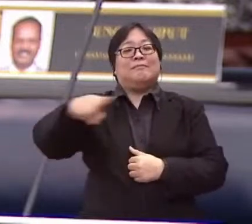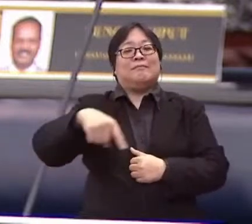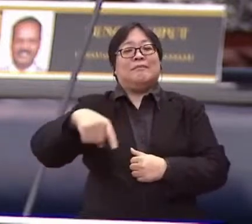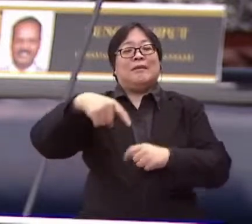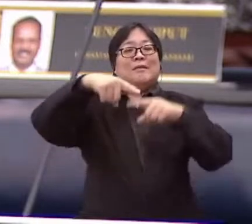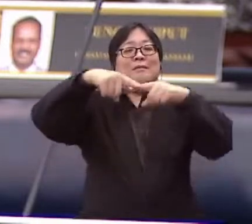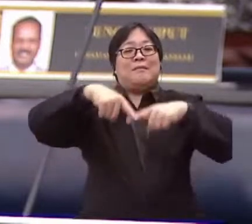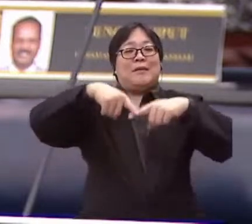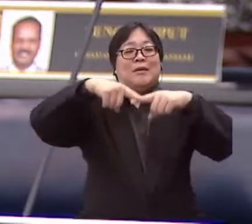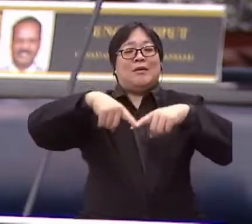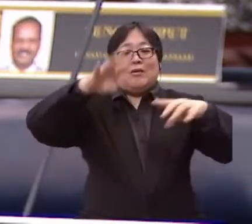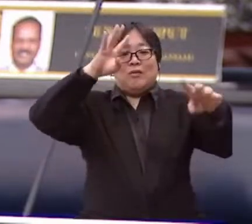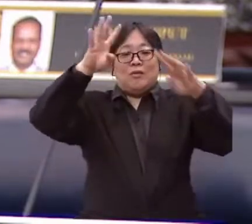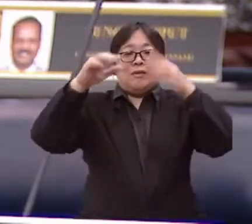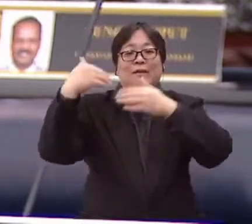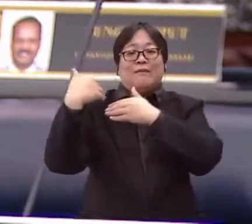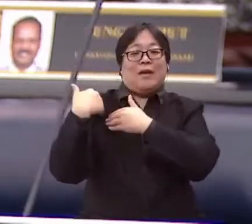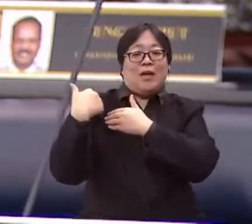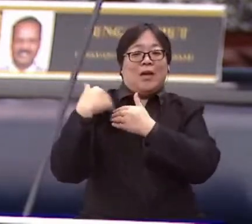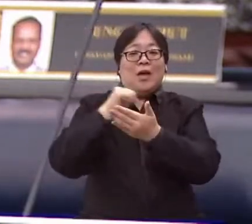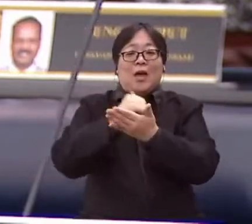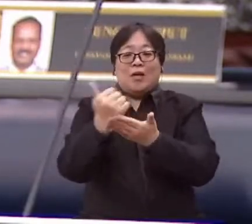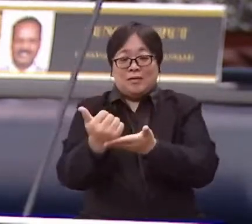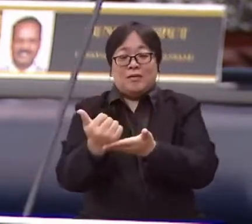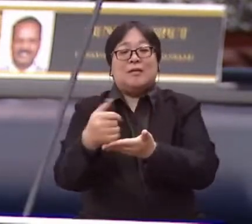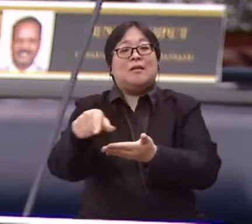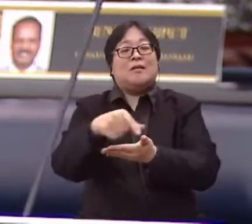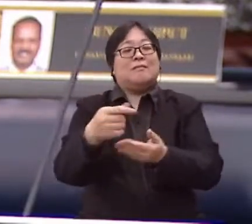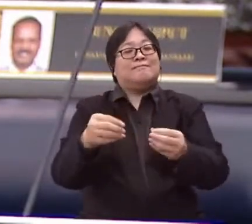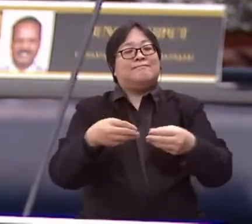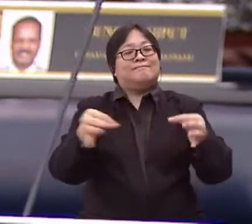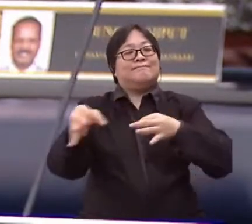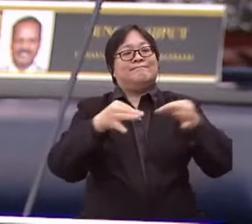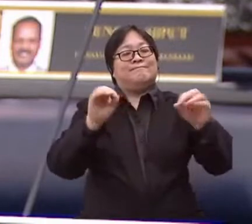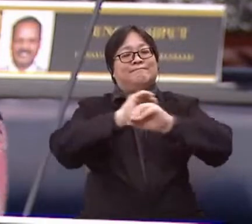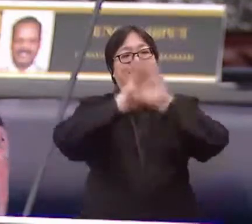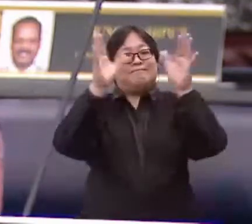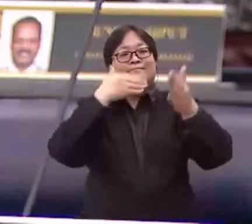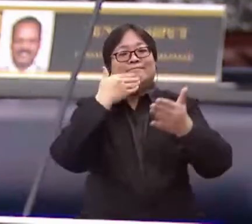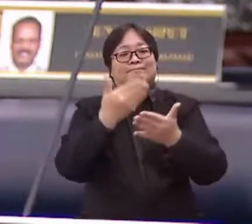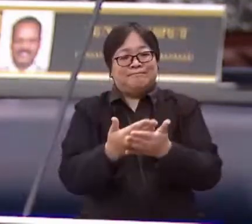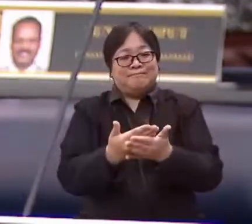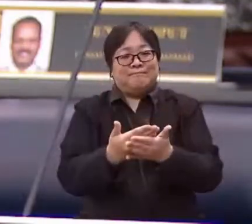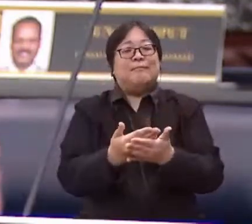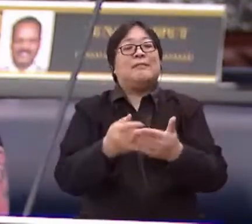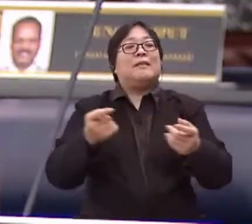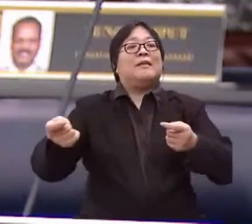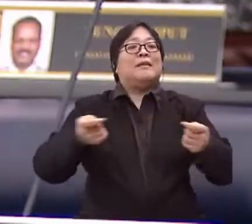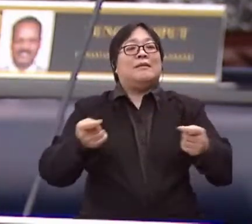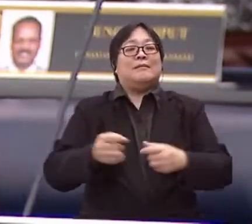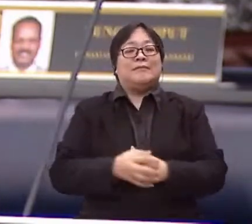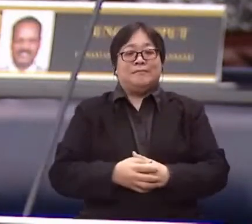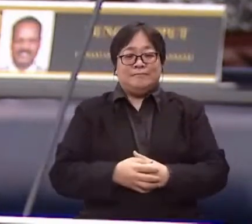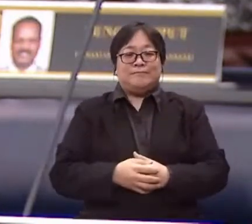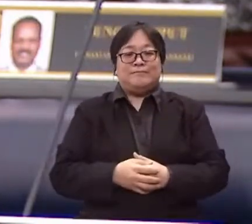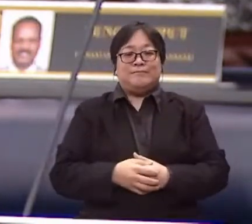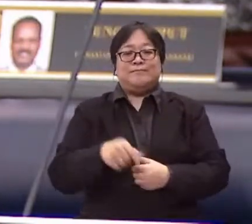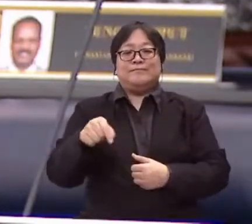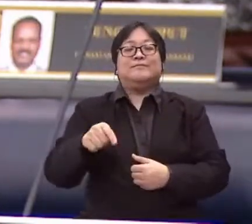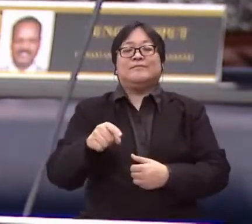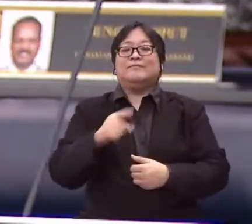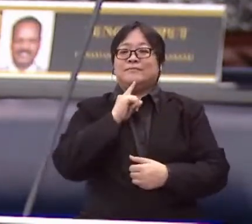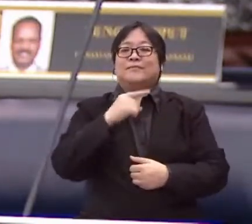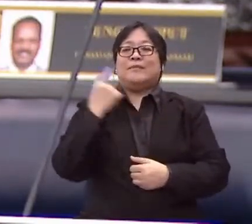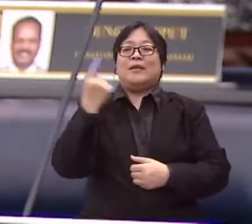bergantung pada creative A Counting untuk memberikan gambaran yang baik yang lebih baik semasa pengkafiran ini adalah